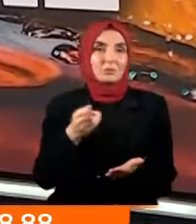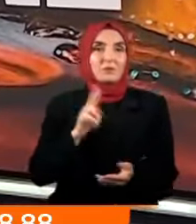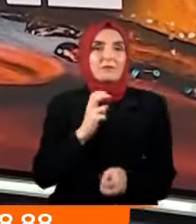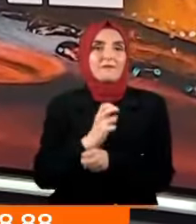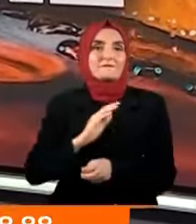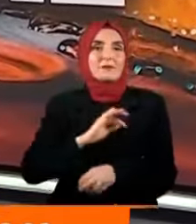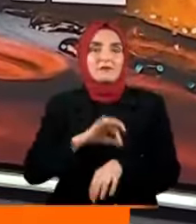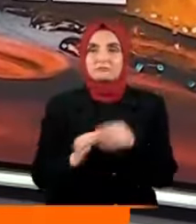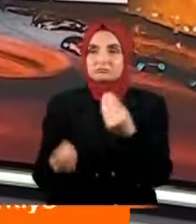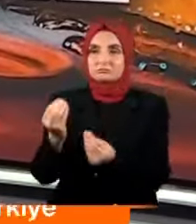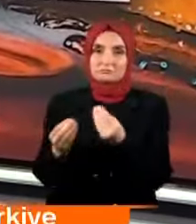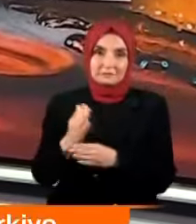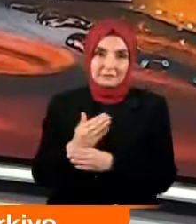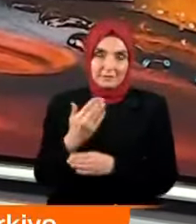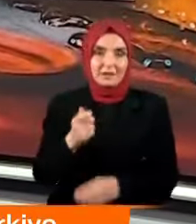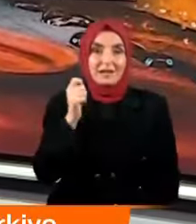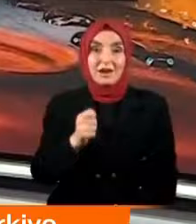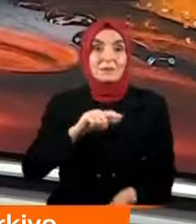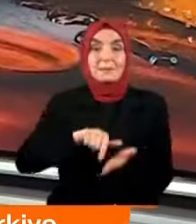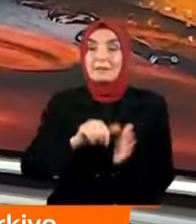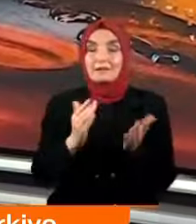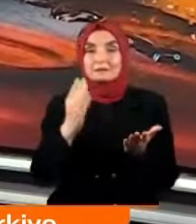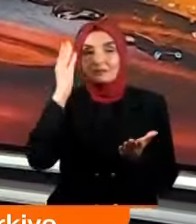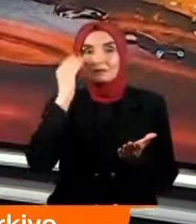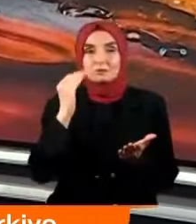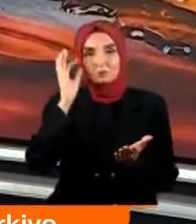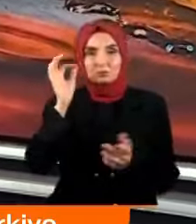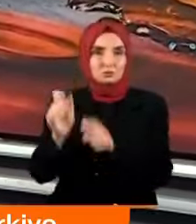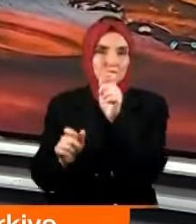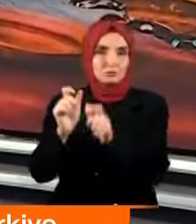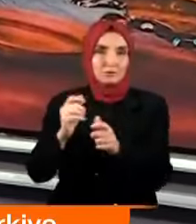olanı nasıl anlayacağız? Uzmanlar bakın neler söylüyor.